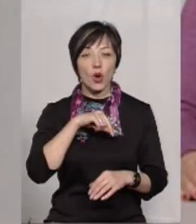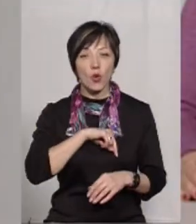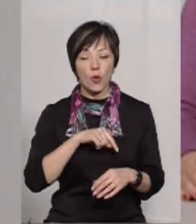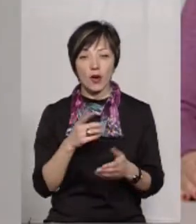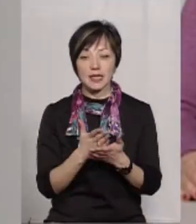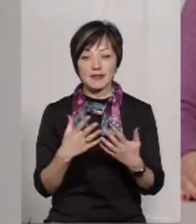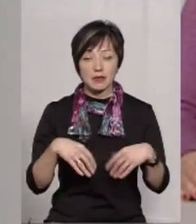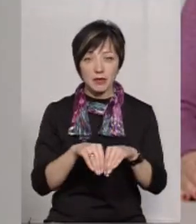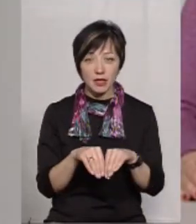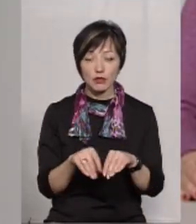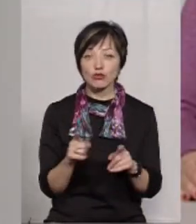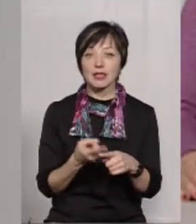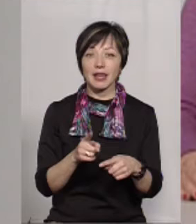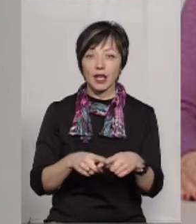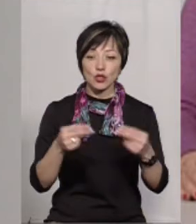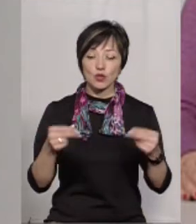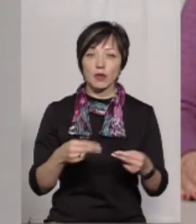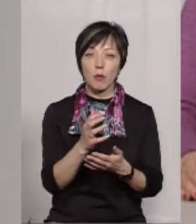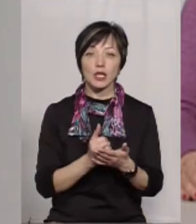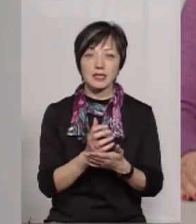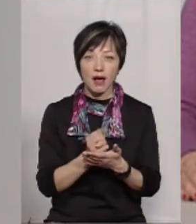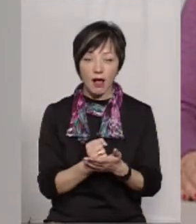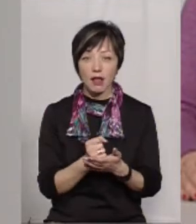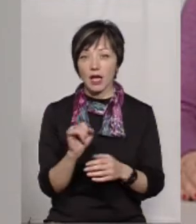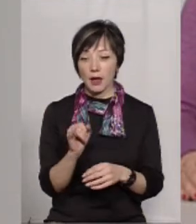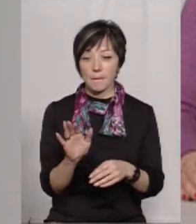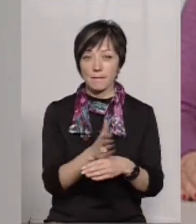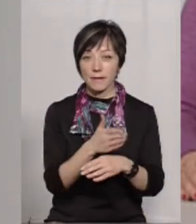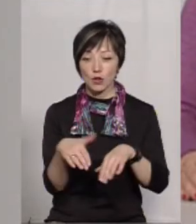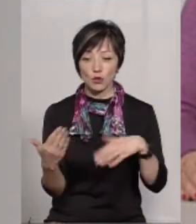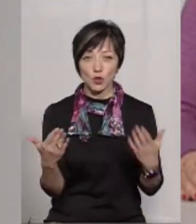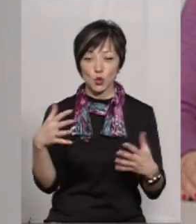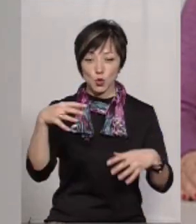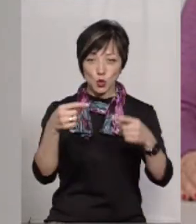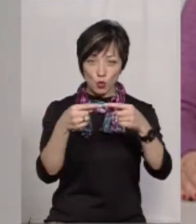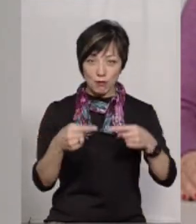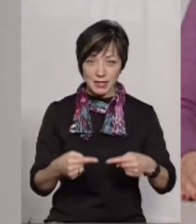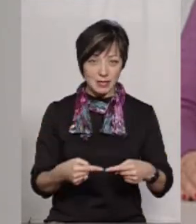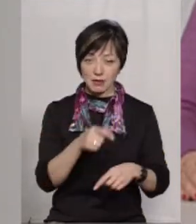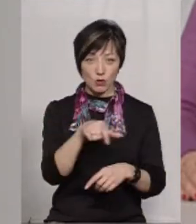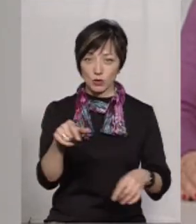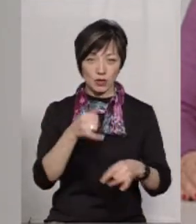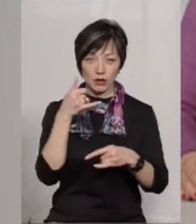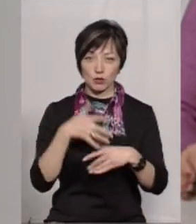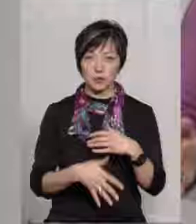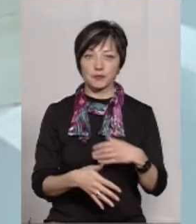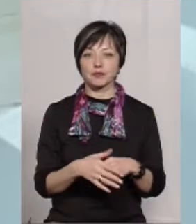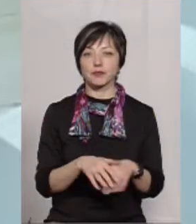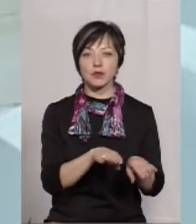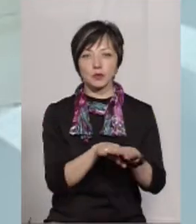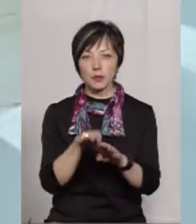ролі існують в сім'ї, що таке дійсно шлюбний потенціал. І тим більше про ту міжсобісну сумісність багато людей не розуміє. Ступінь